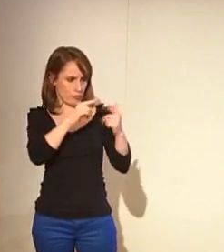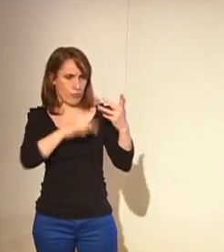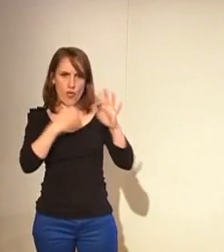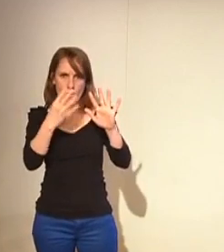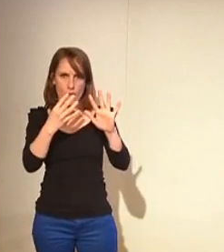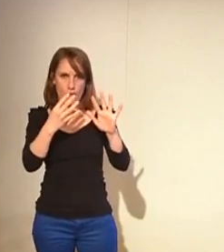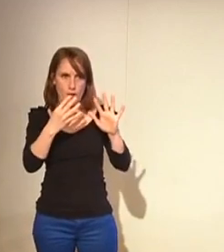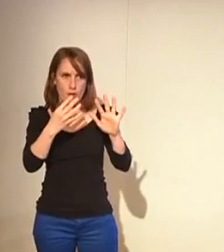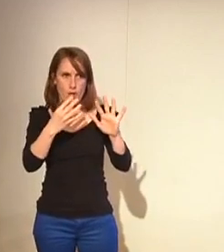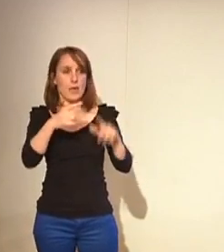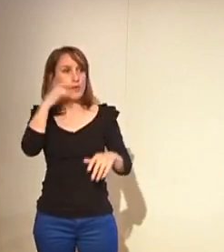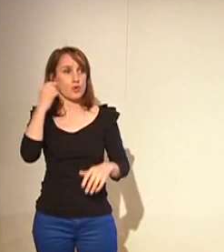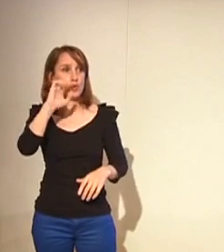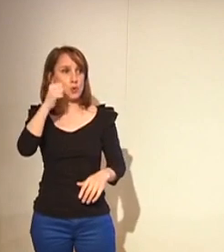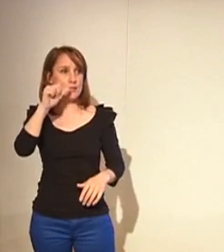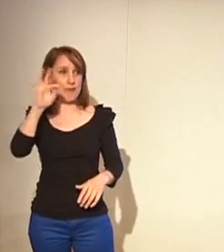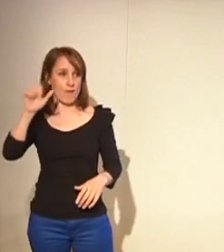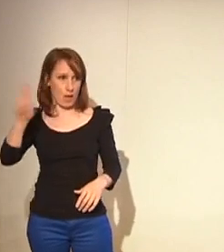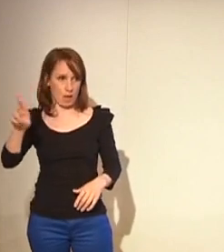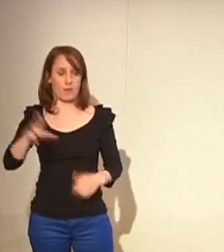Breuil et Monsieur